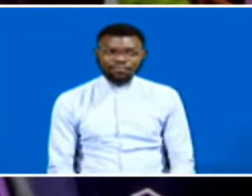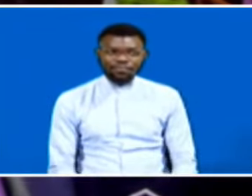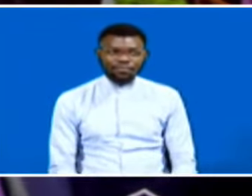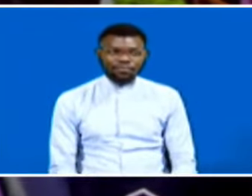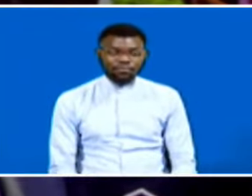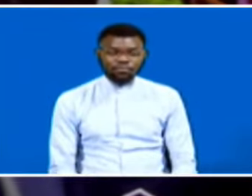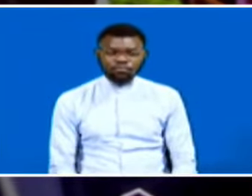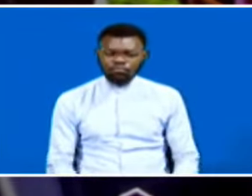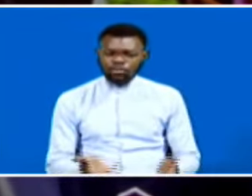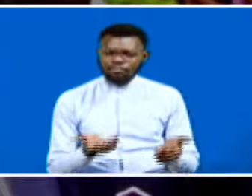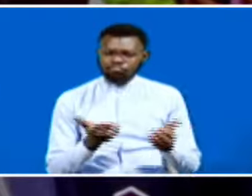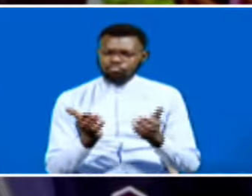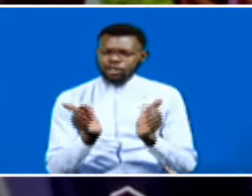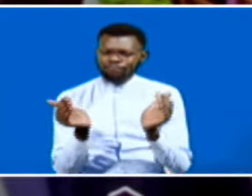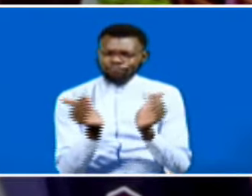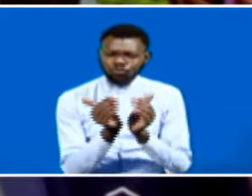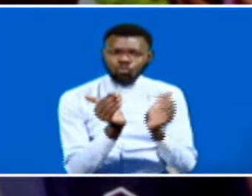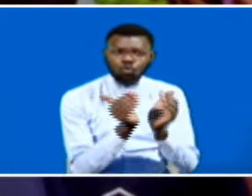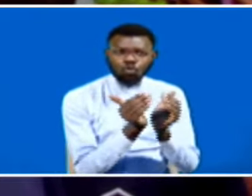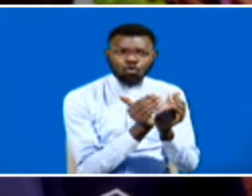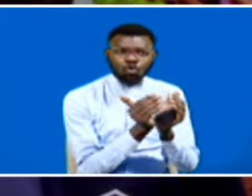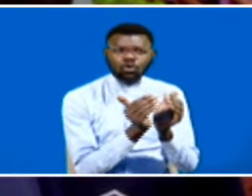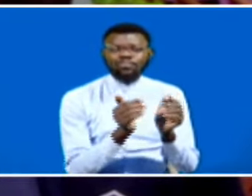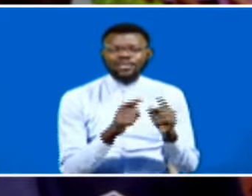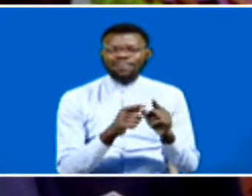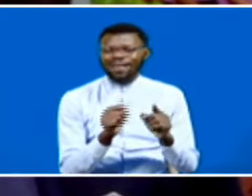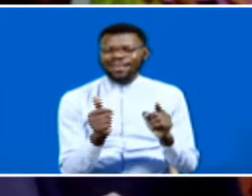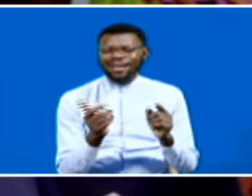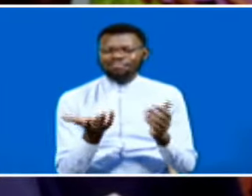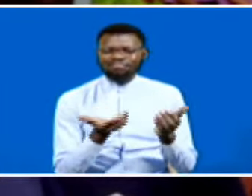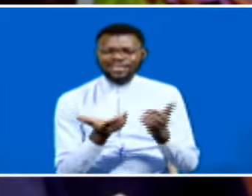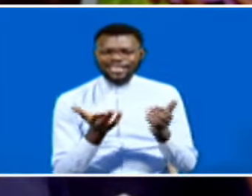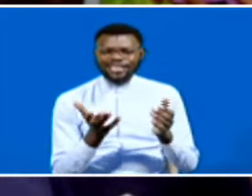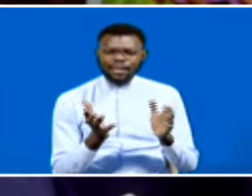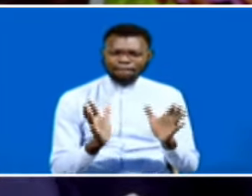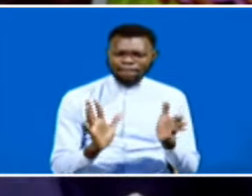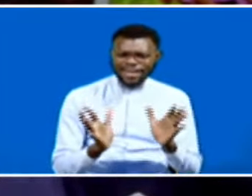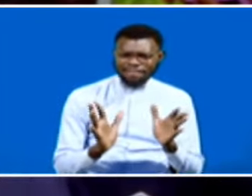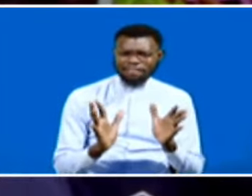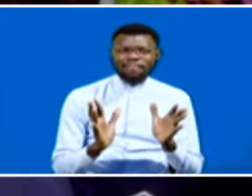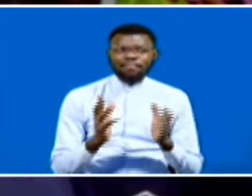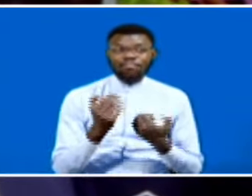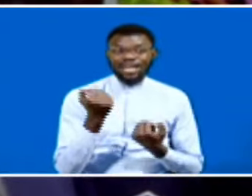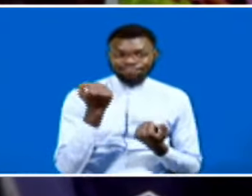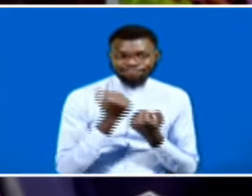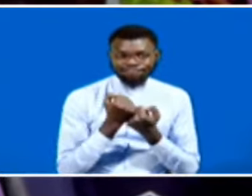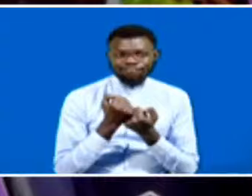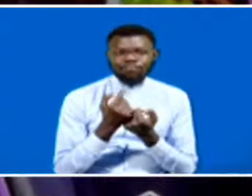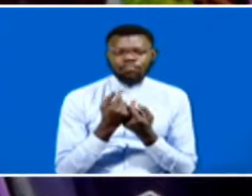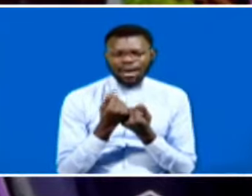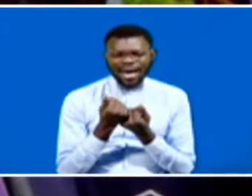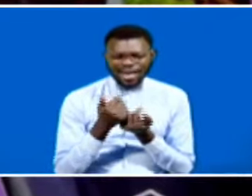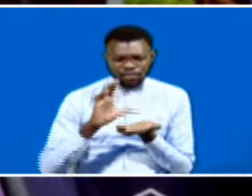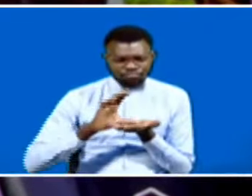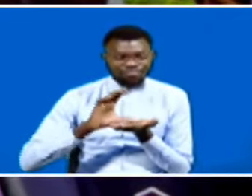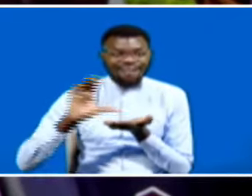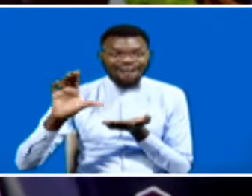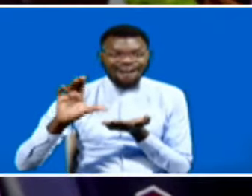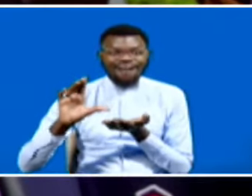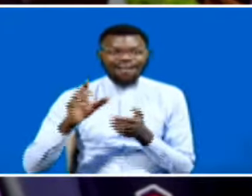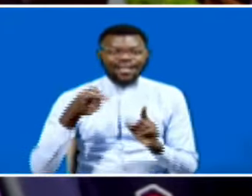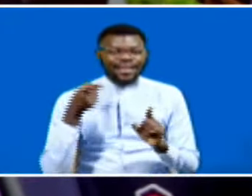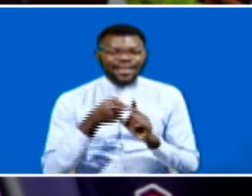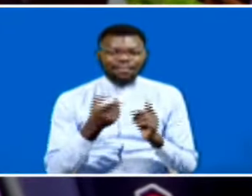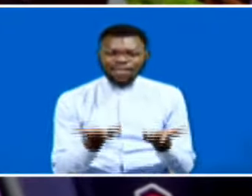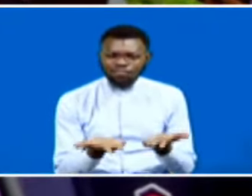micro, small and medium enterprises are supported financially to improve on